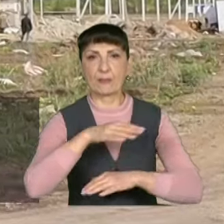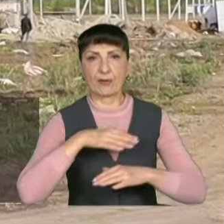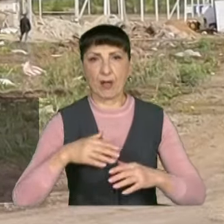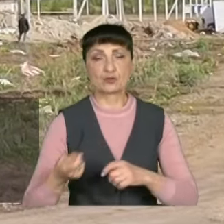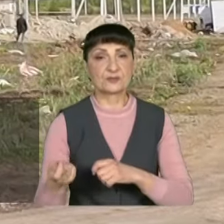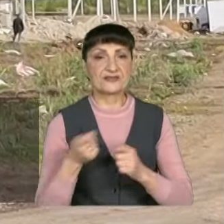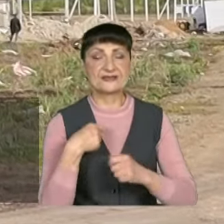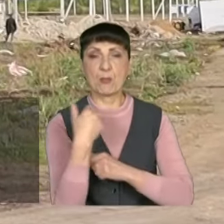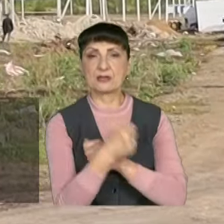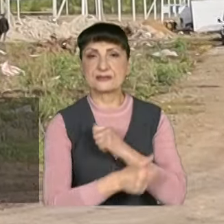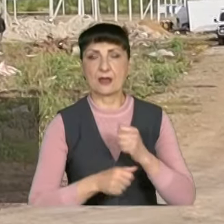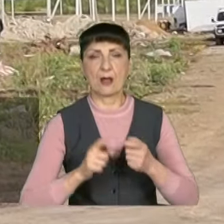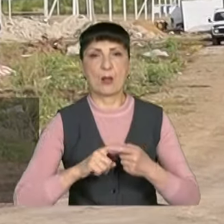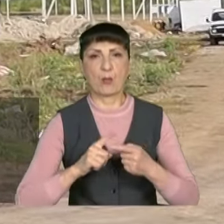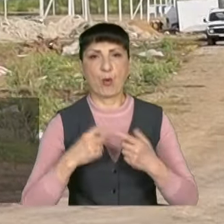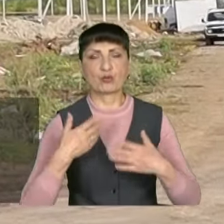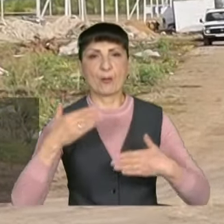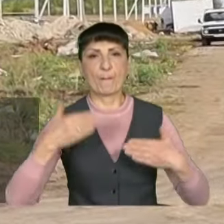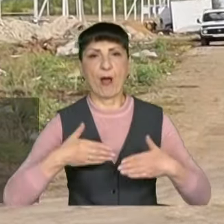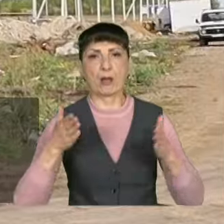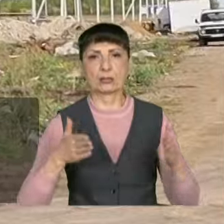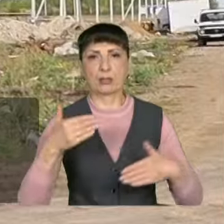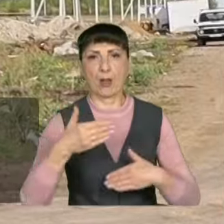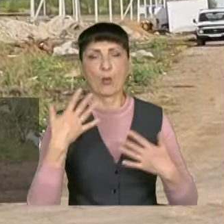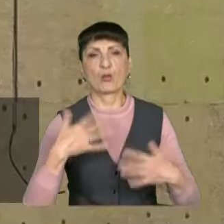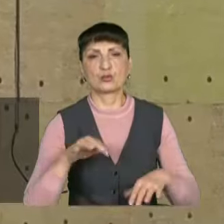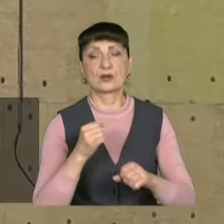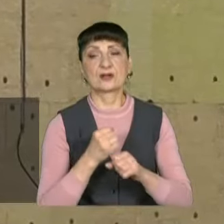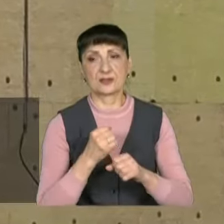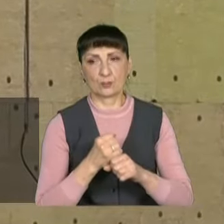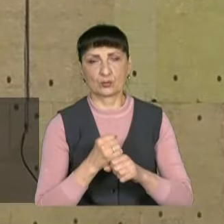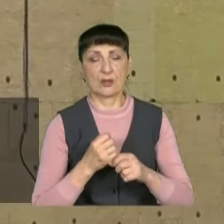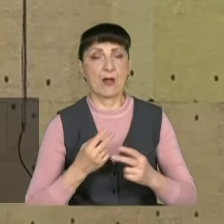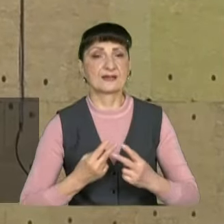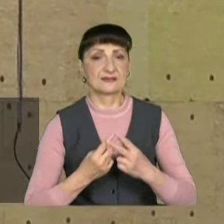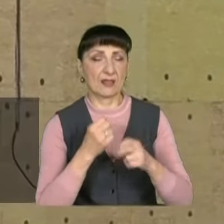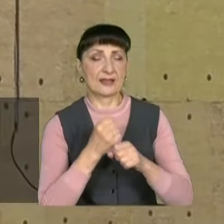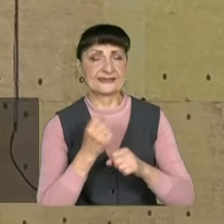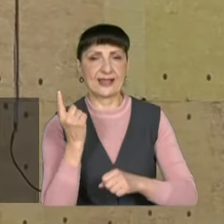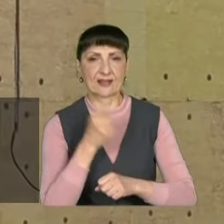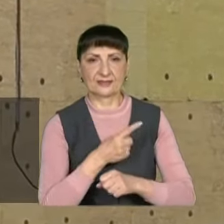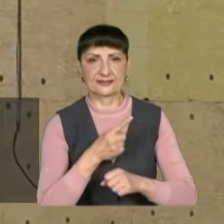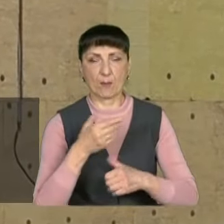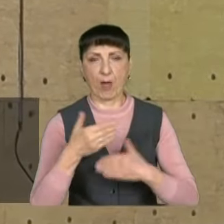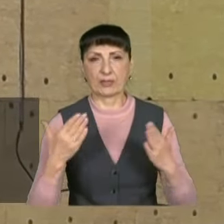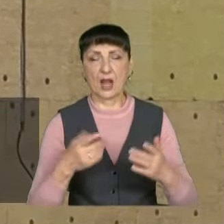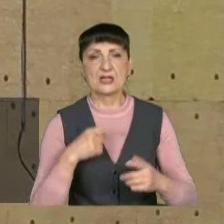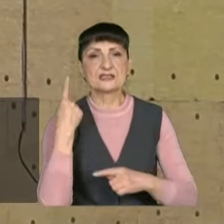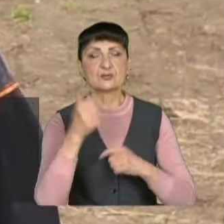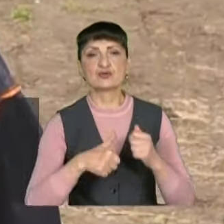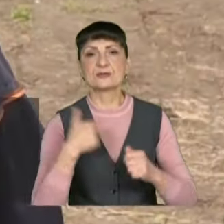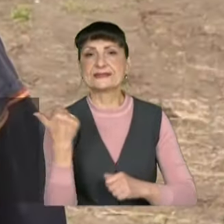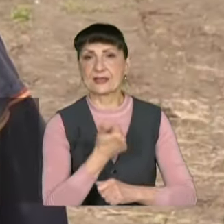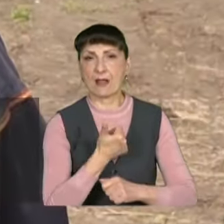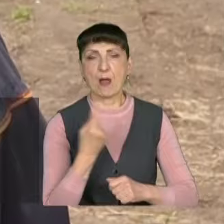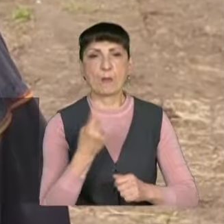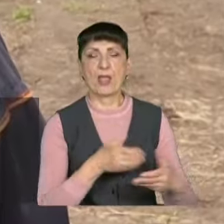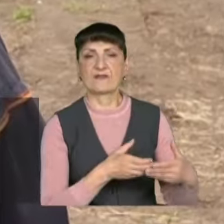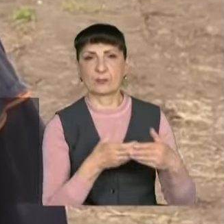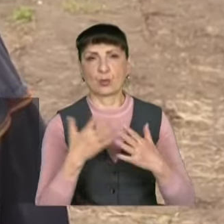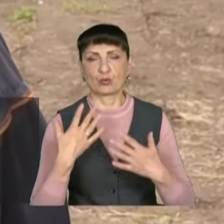по уже стену панели, уже разработки идут в Астане. Изготавливаются панели. На следующей неделе у нас уже пойдет первая партия панели